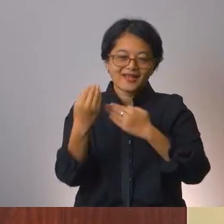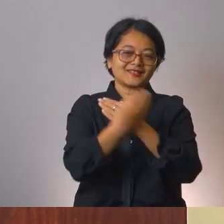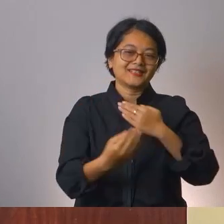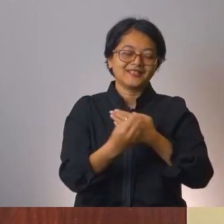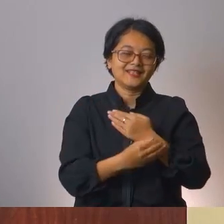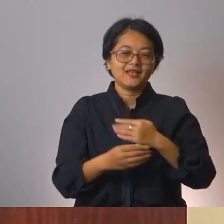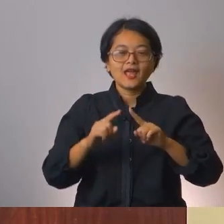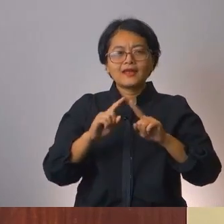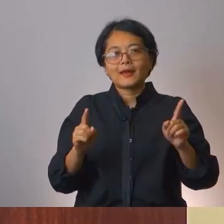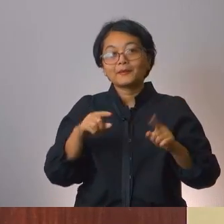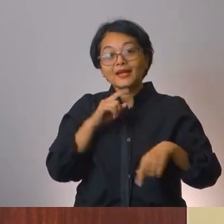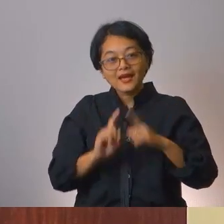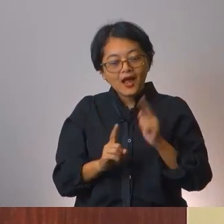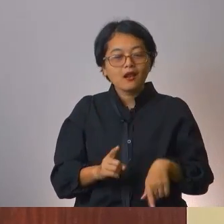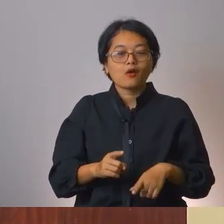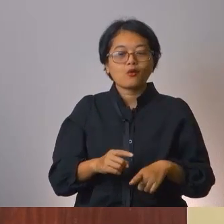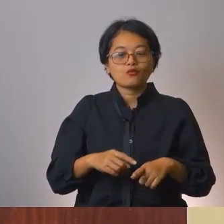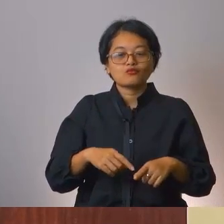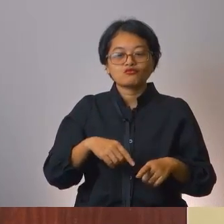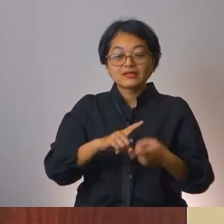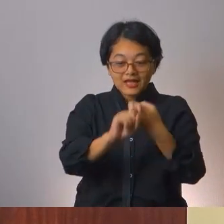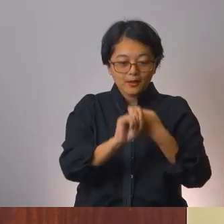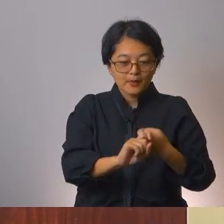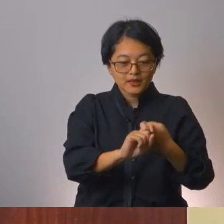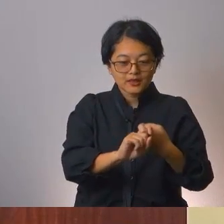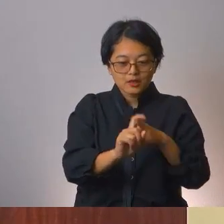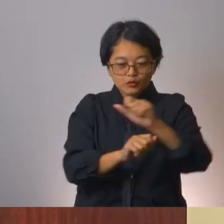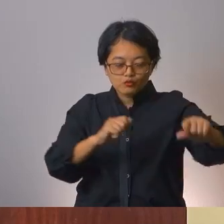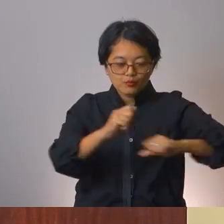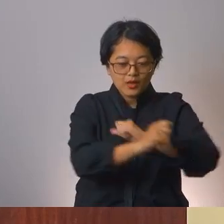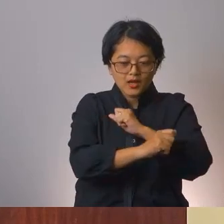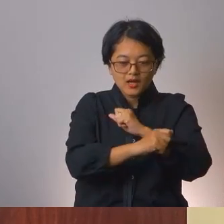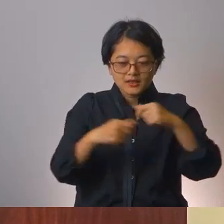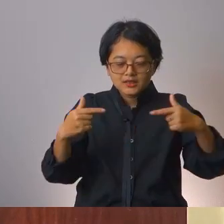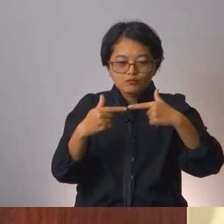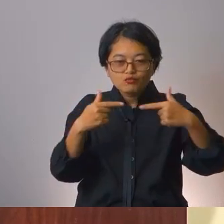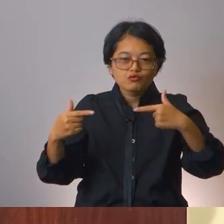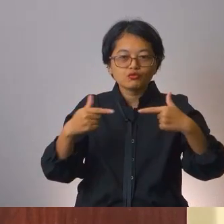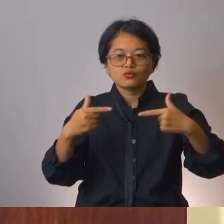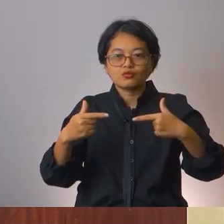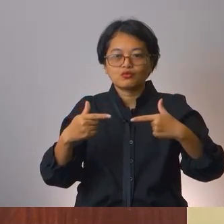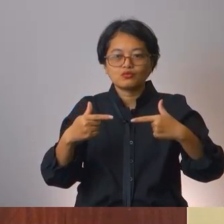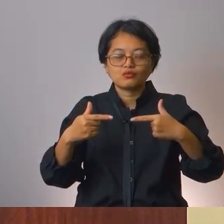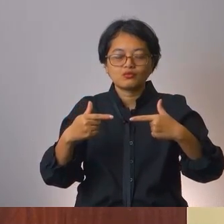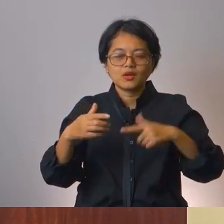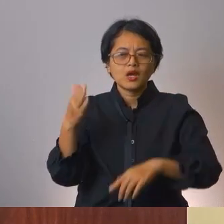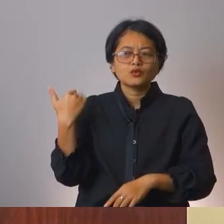musuh? Bagaimana jika sahabat kemudian membenci, mengkhianati?